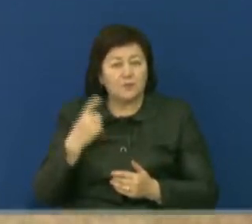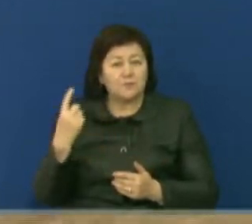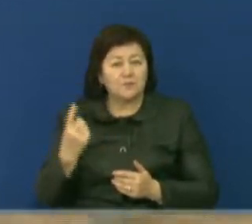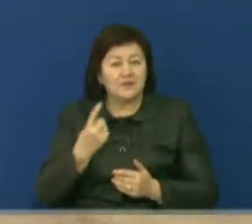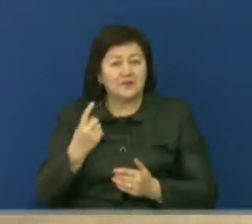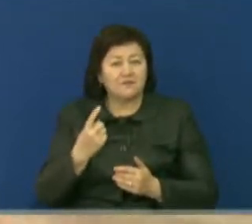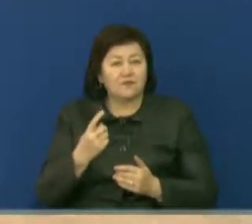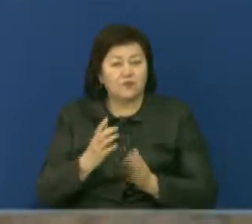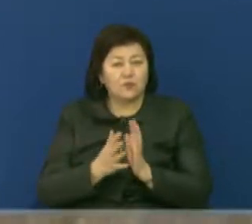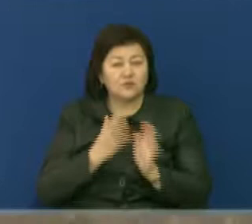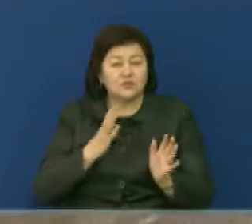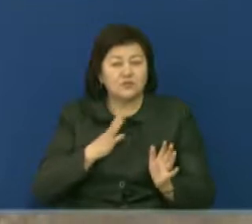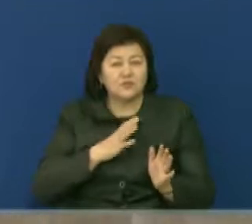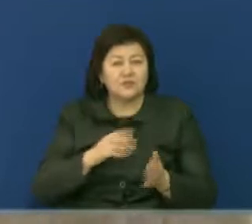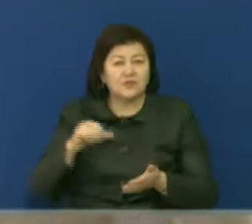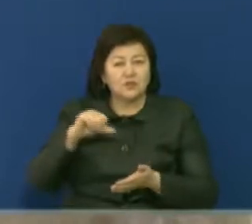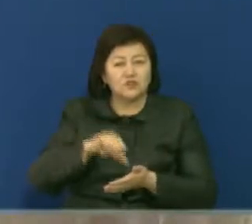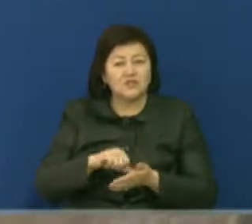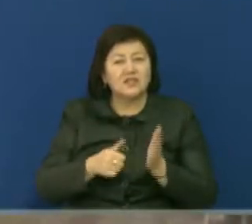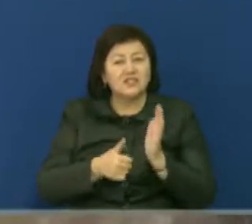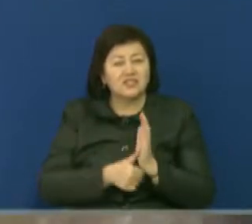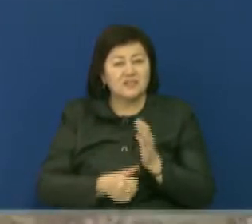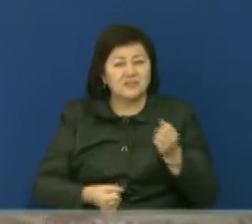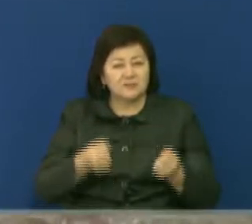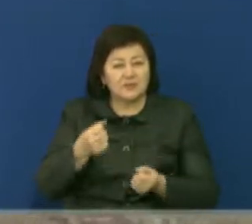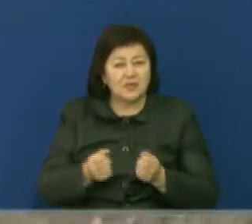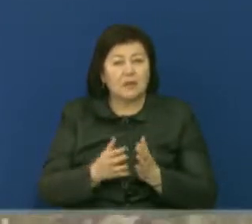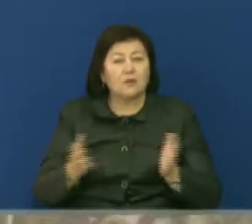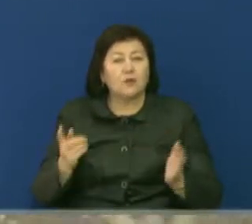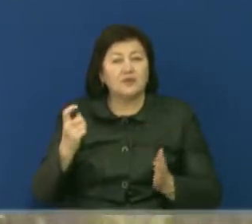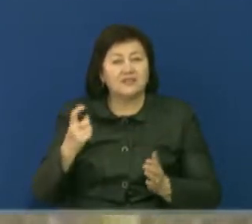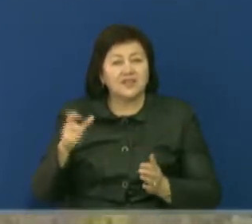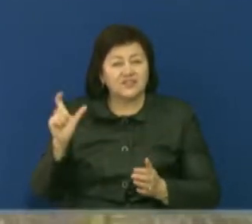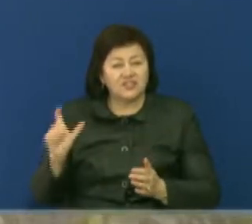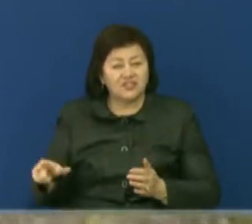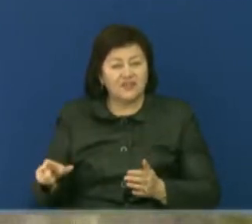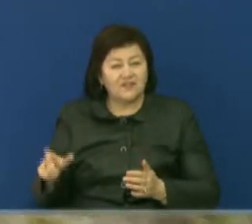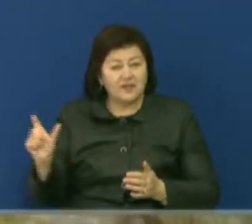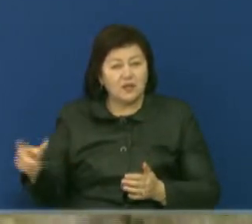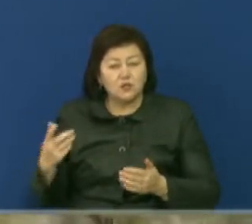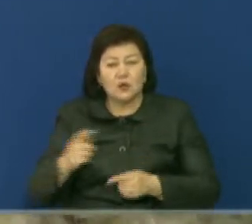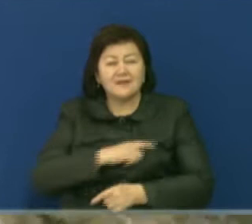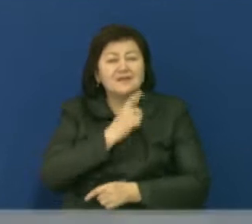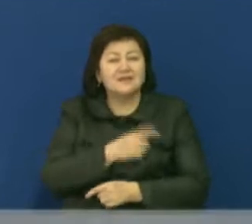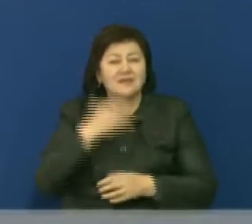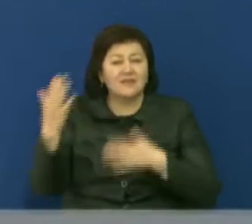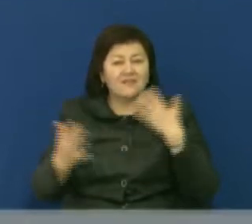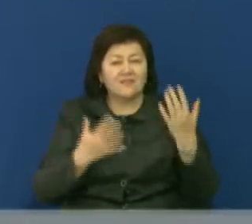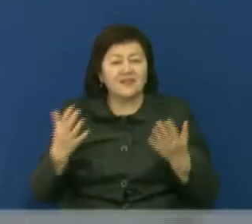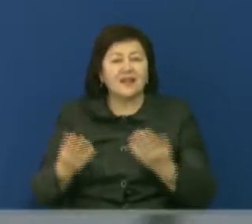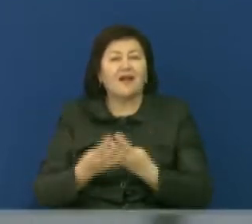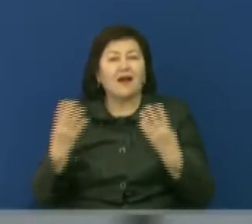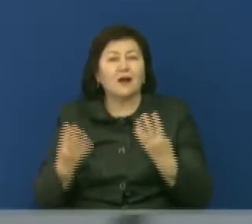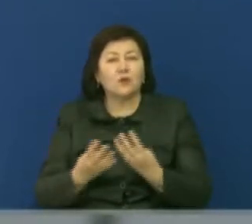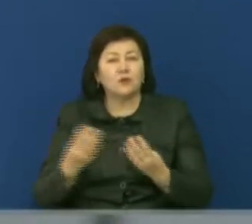Первоначально в тушении пожара было задействовано 6 единиц техники, более 100 человек личного состава. Однако от сильного ветра огонь усилился. Из-за